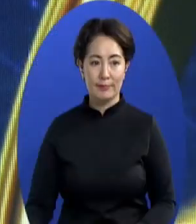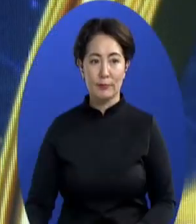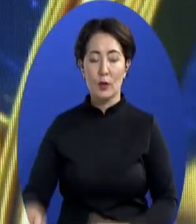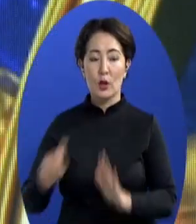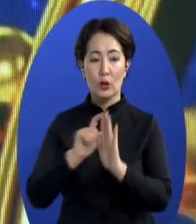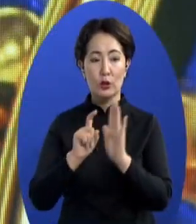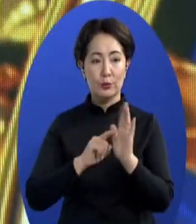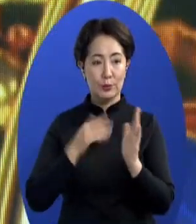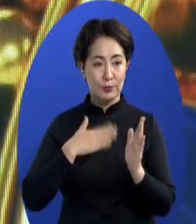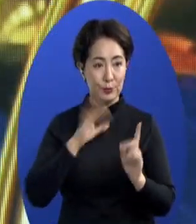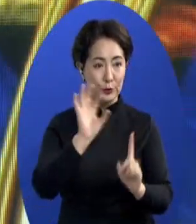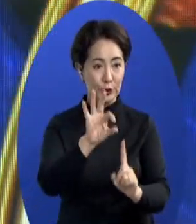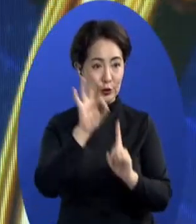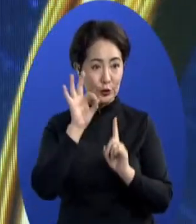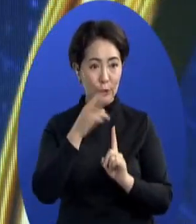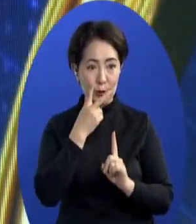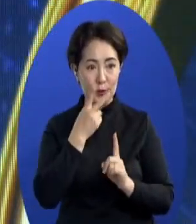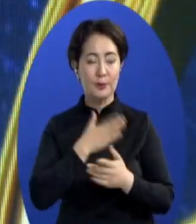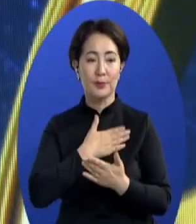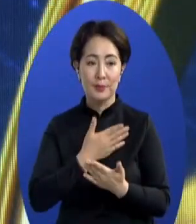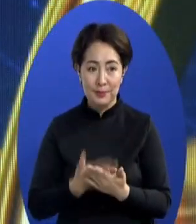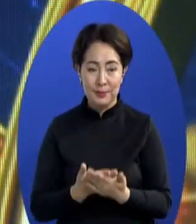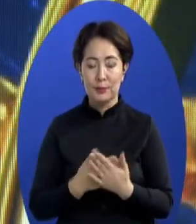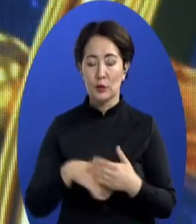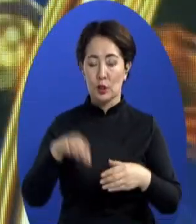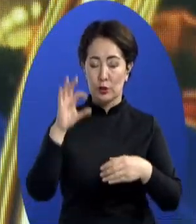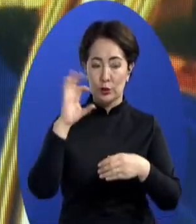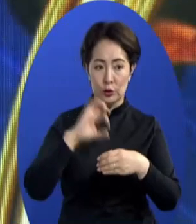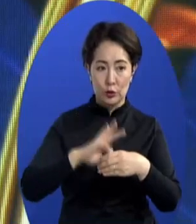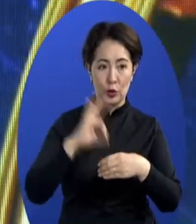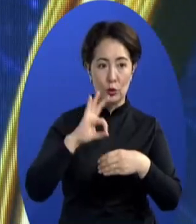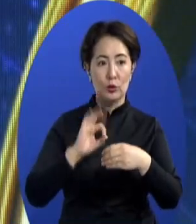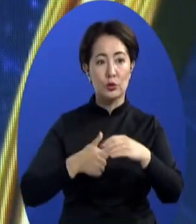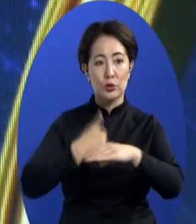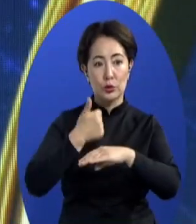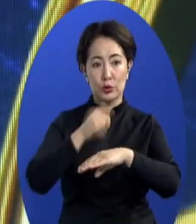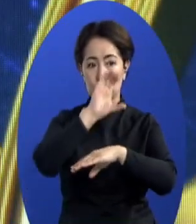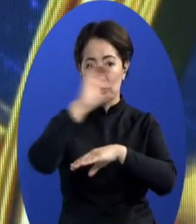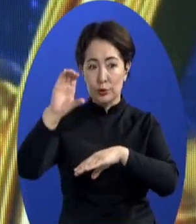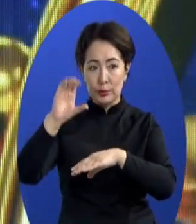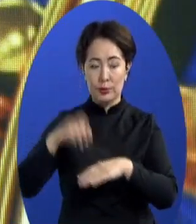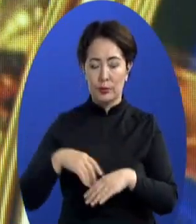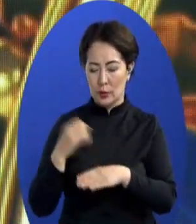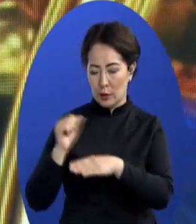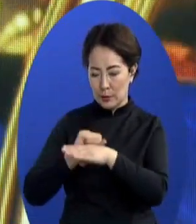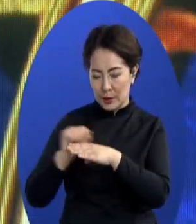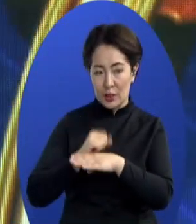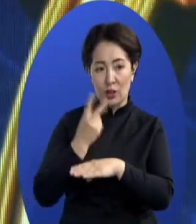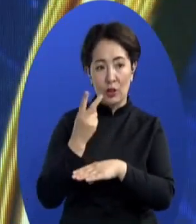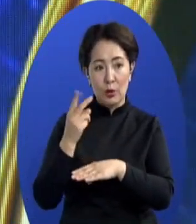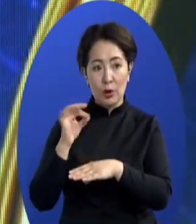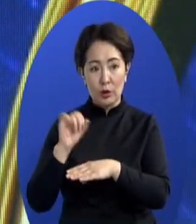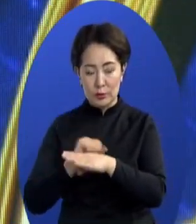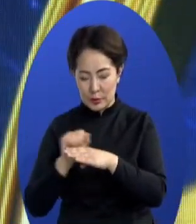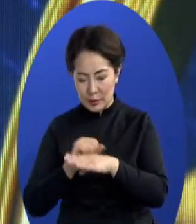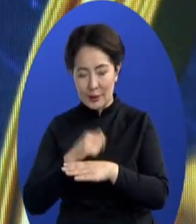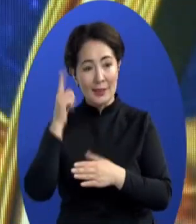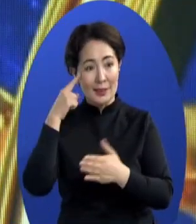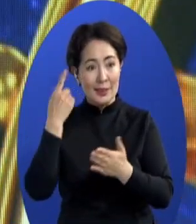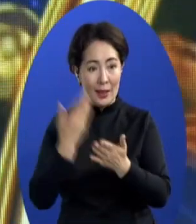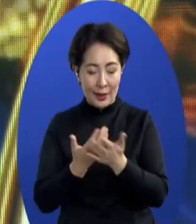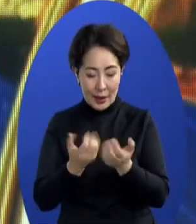хөтөлбөрийг сонгоо үзчихээд баярлалаа. Сонгуулийн ерөнхий хороо улсын хурлын 2020 оны ээлжид сонгуулийн бэлтгэлийг бүрэн хангаж санал авах ажиллагааг эхлүүлэхэд бэлэн